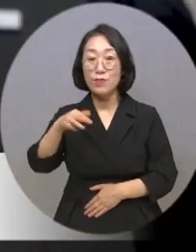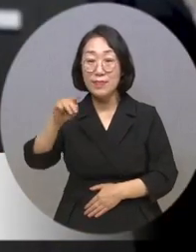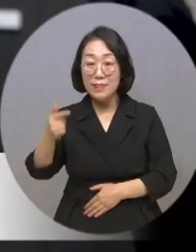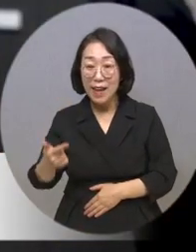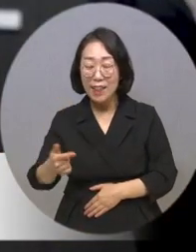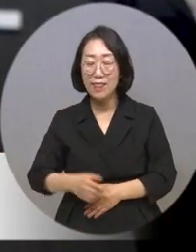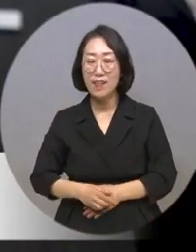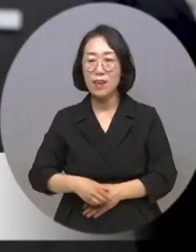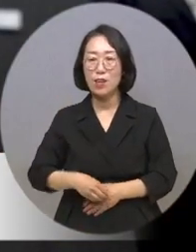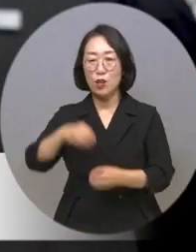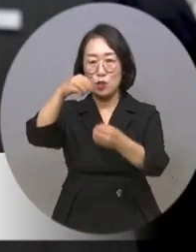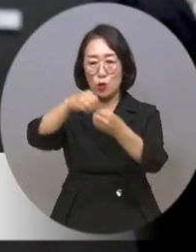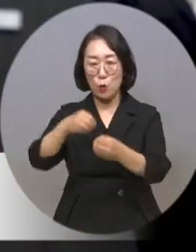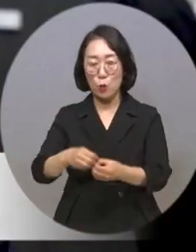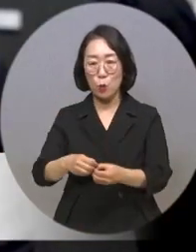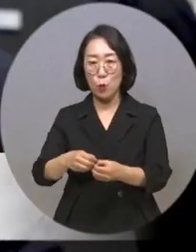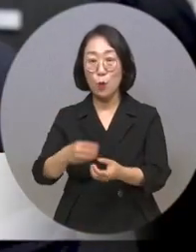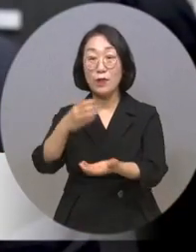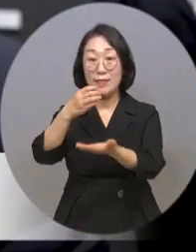전통차 연구회 또